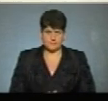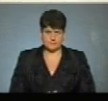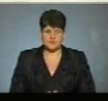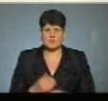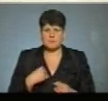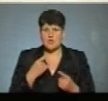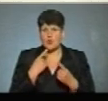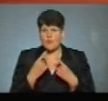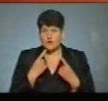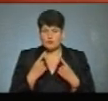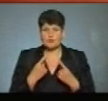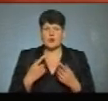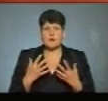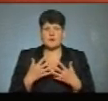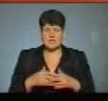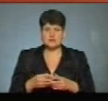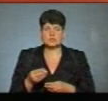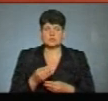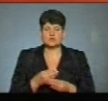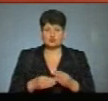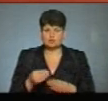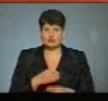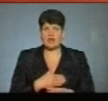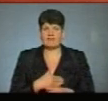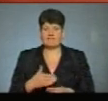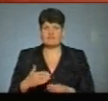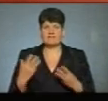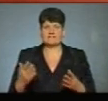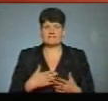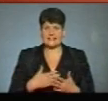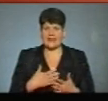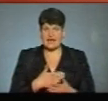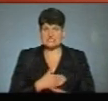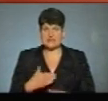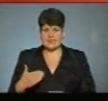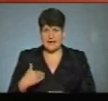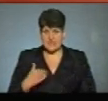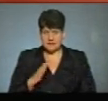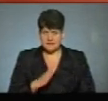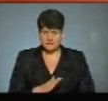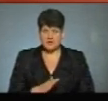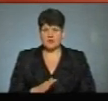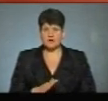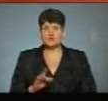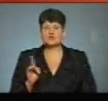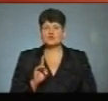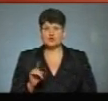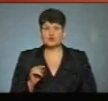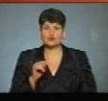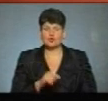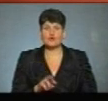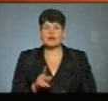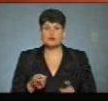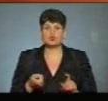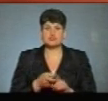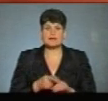для нас. Власне, це ми говоримо про апарати штучної вентиляції легень. 128 їх є в області, сказав голова обласної державної адміністрації.